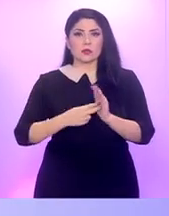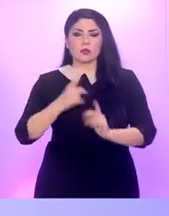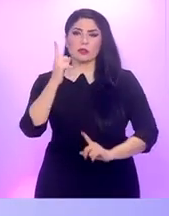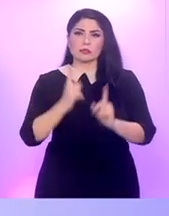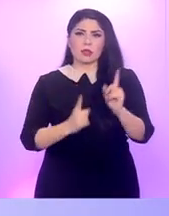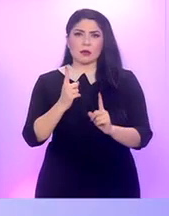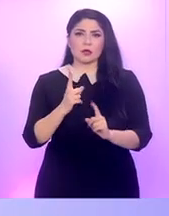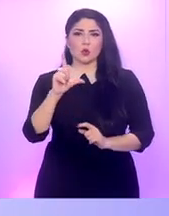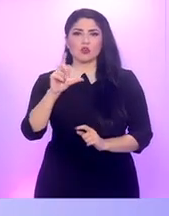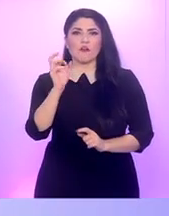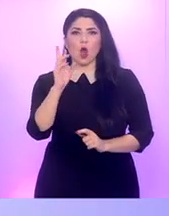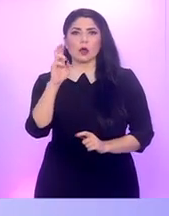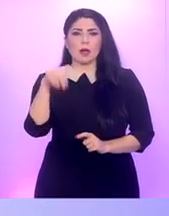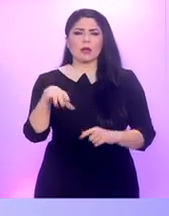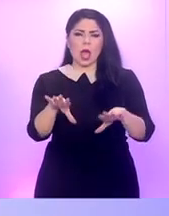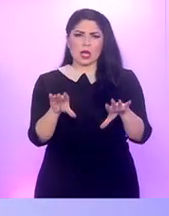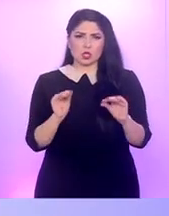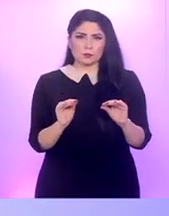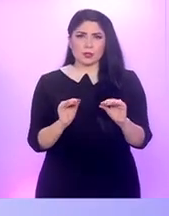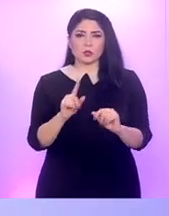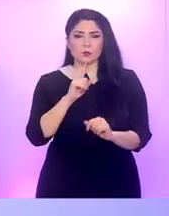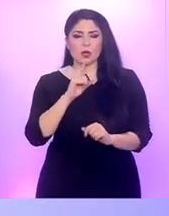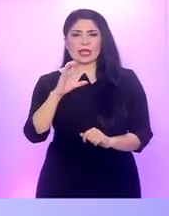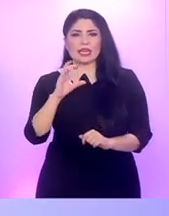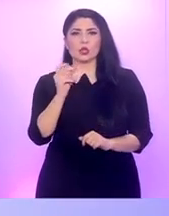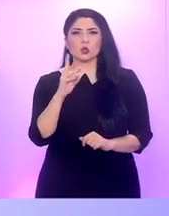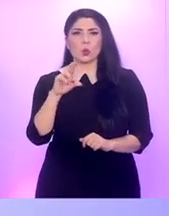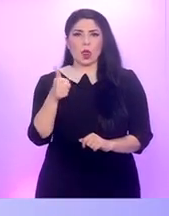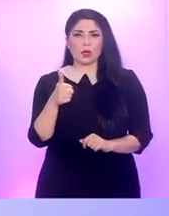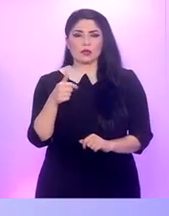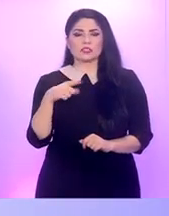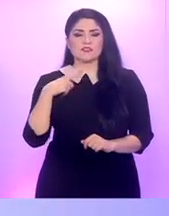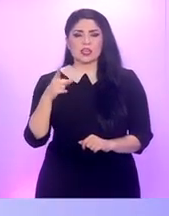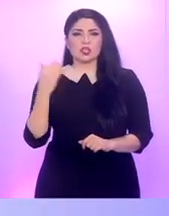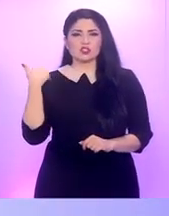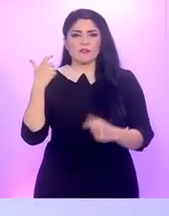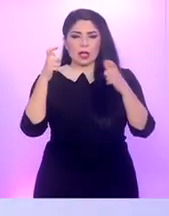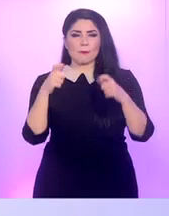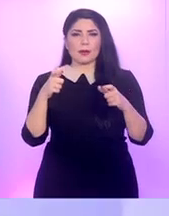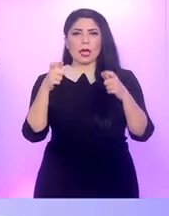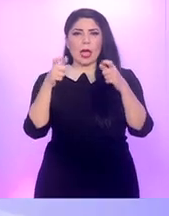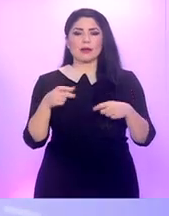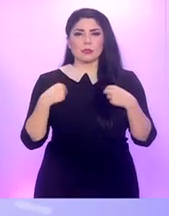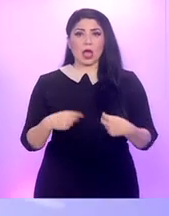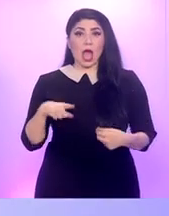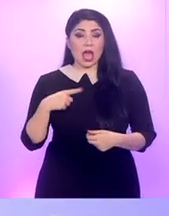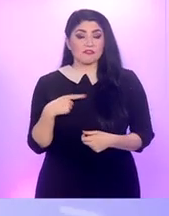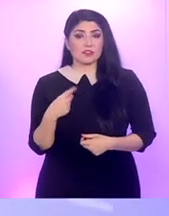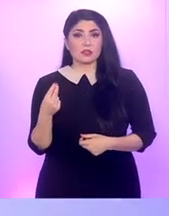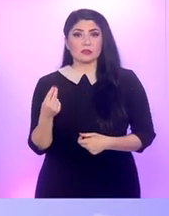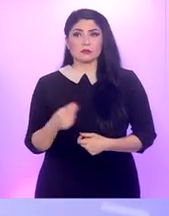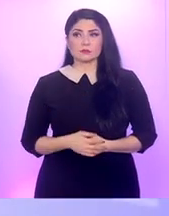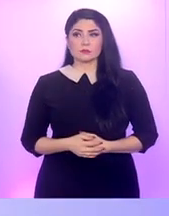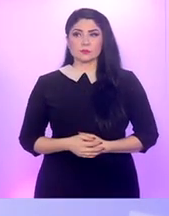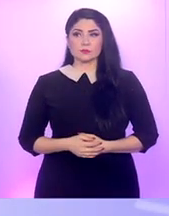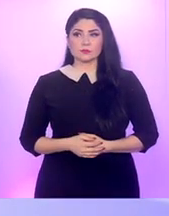care Ludovic Orban ar accepta numirea lui Cătălin Drulă ca șef al Camerei Deputaților, ar fi un semn